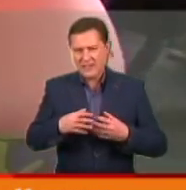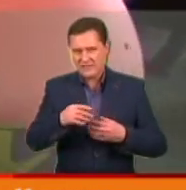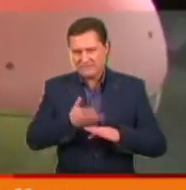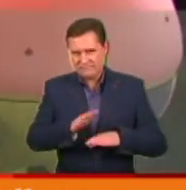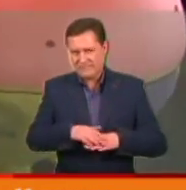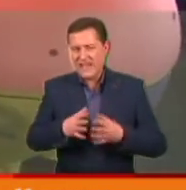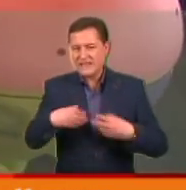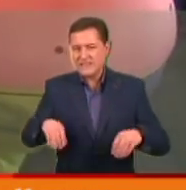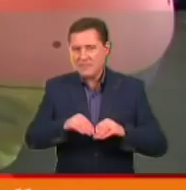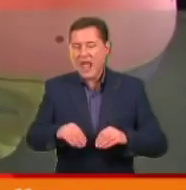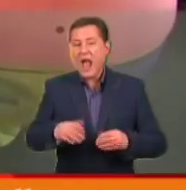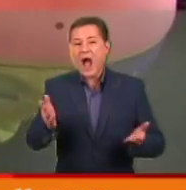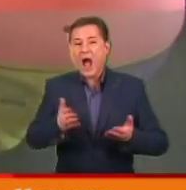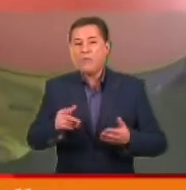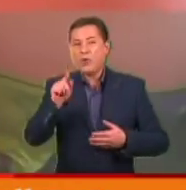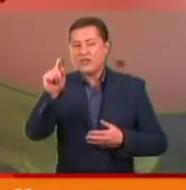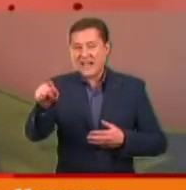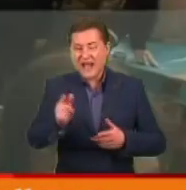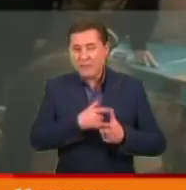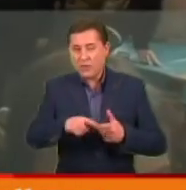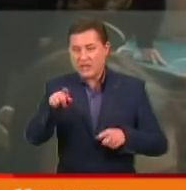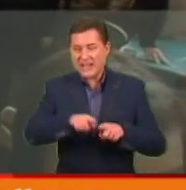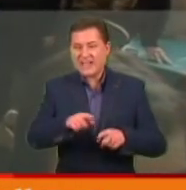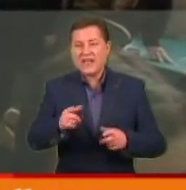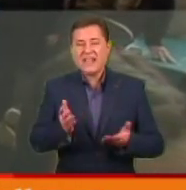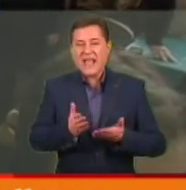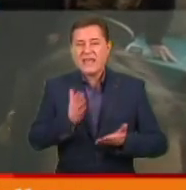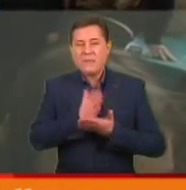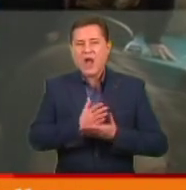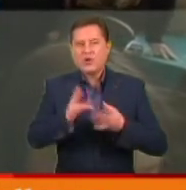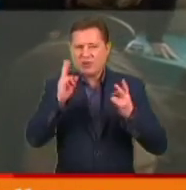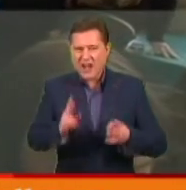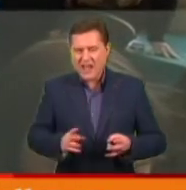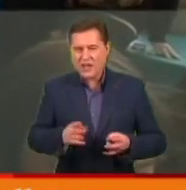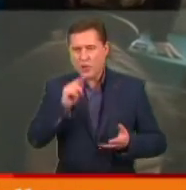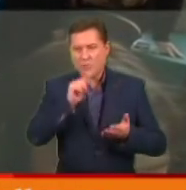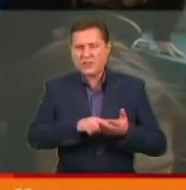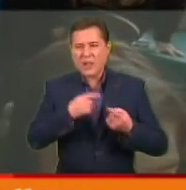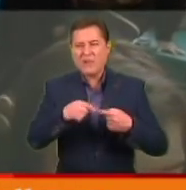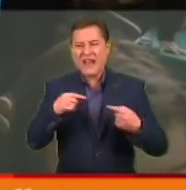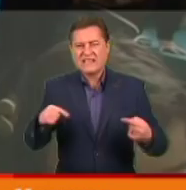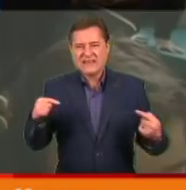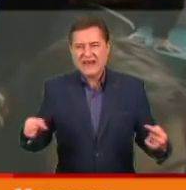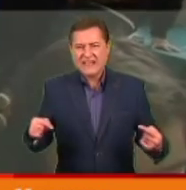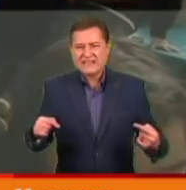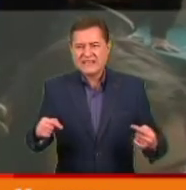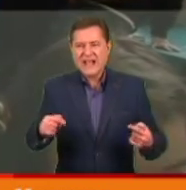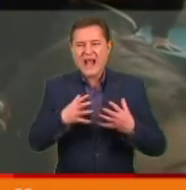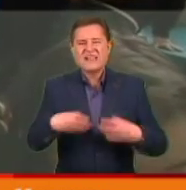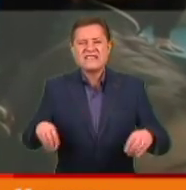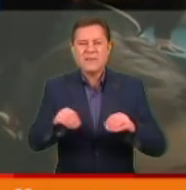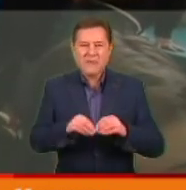такому маленькому віці вже встиг пережити трагедію. Це дітки, які потрапили до нас з різних таких